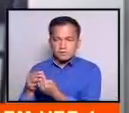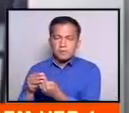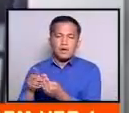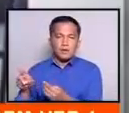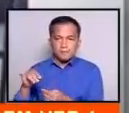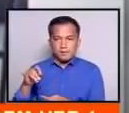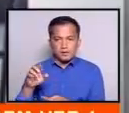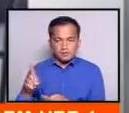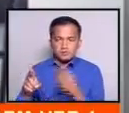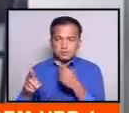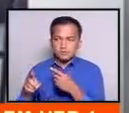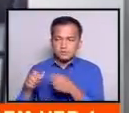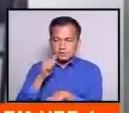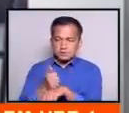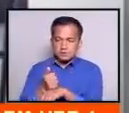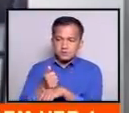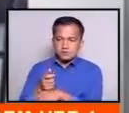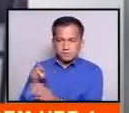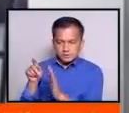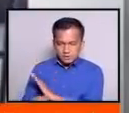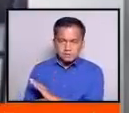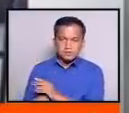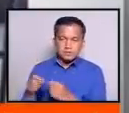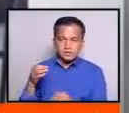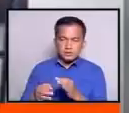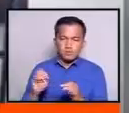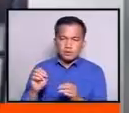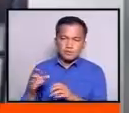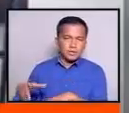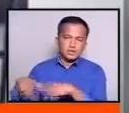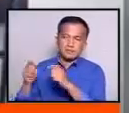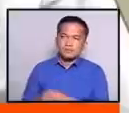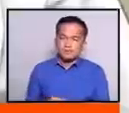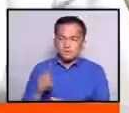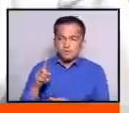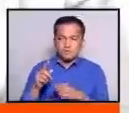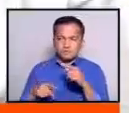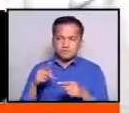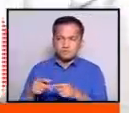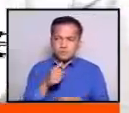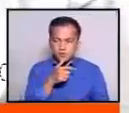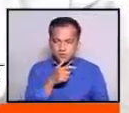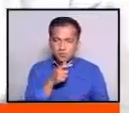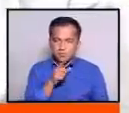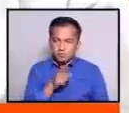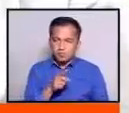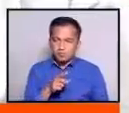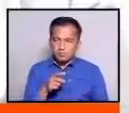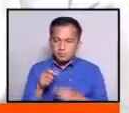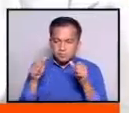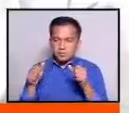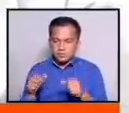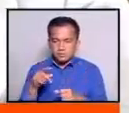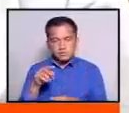o MAP ang nakatakdang isailalim sa euthanasia o papatayin kung walang mag-a-adopt. One of the people who actually fosters one